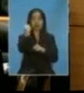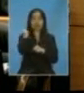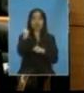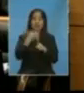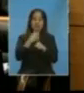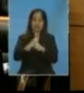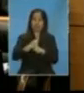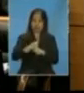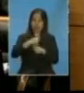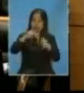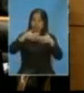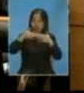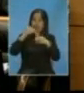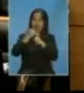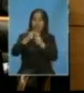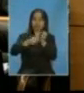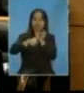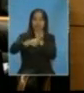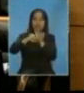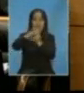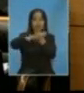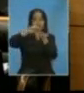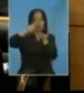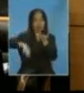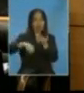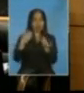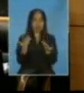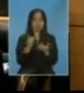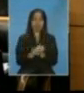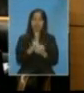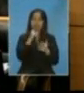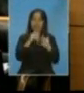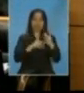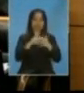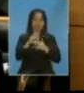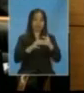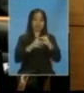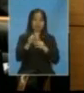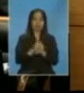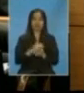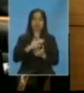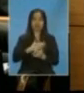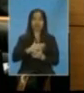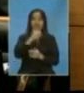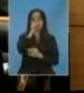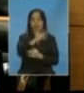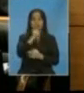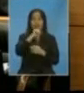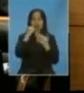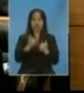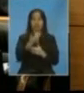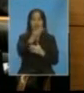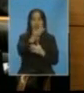ไปล้างหนี้ไม่เป็นไรละครับแต่ผมขอกราบเรียนว่าก